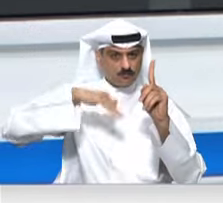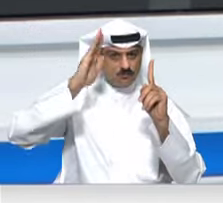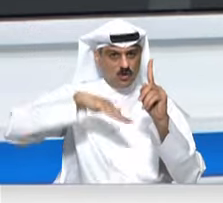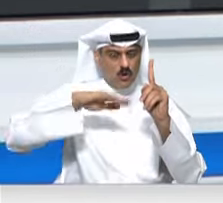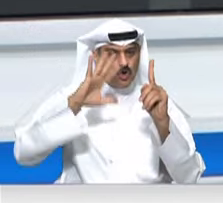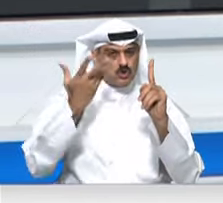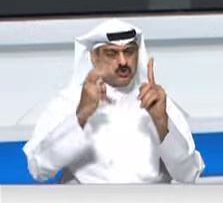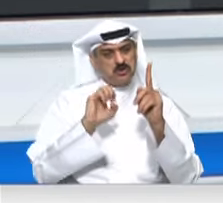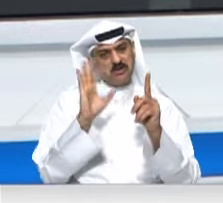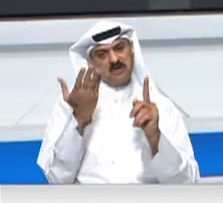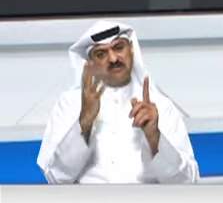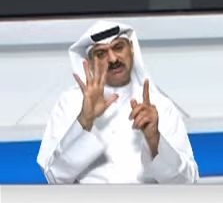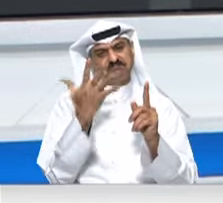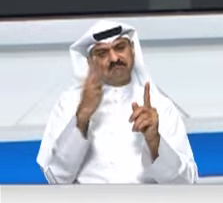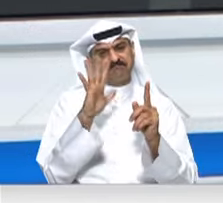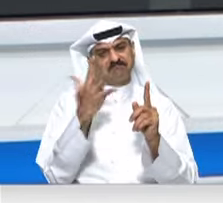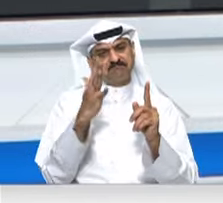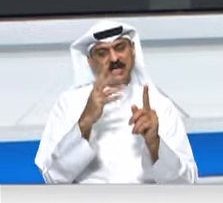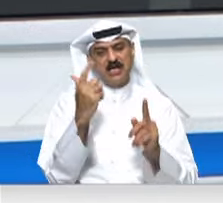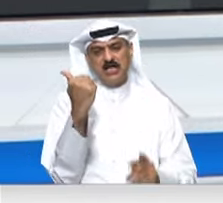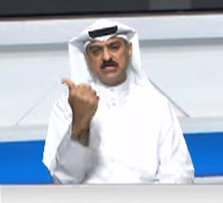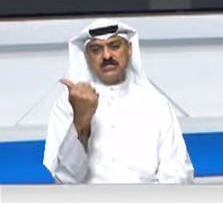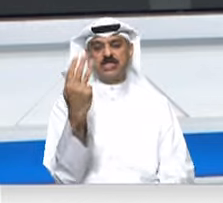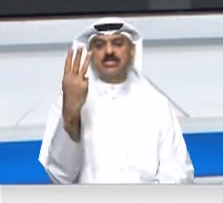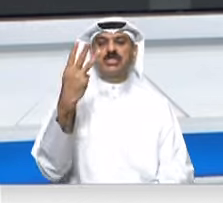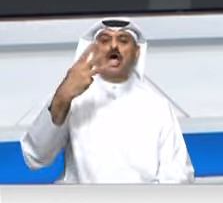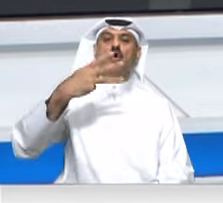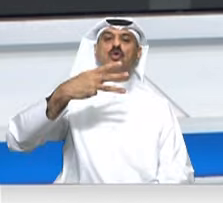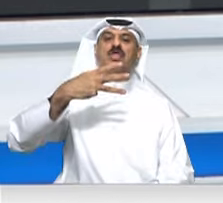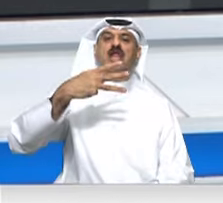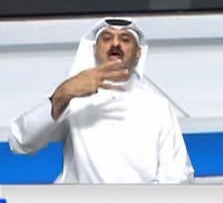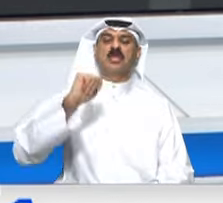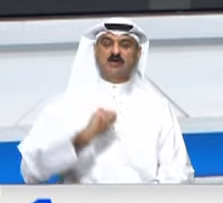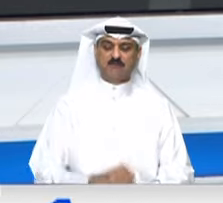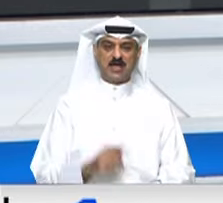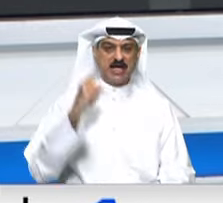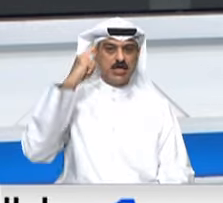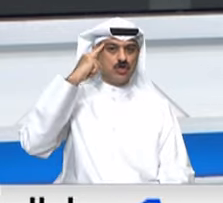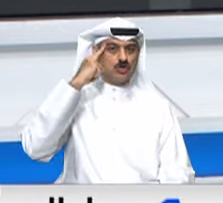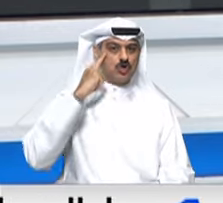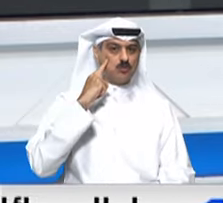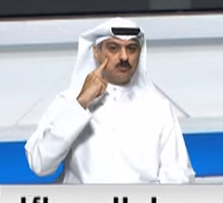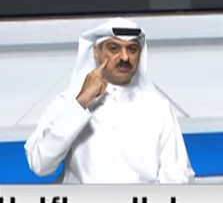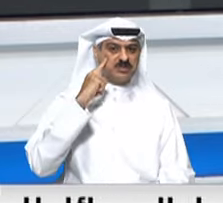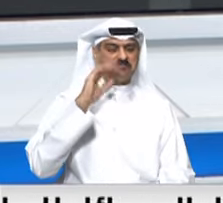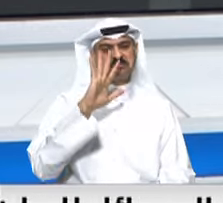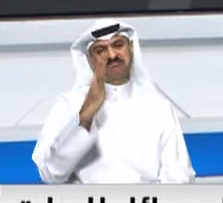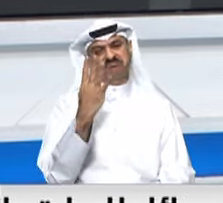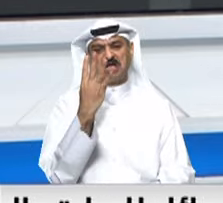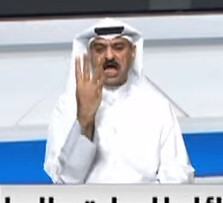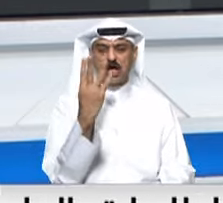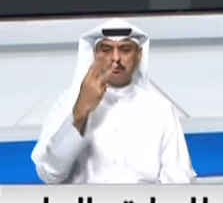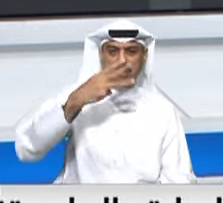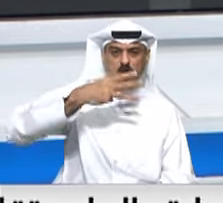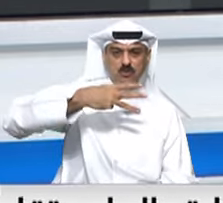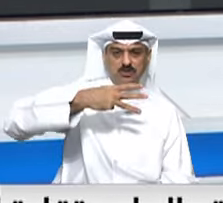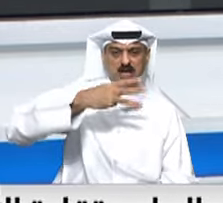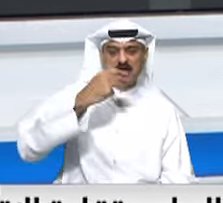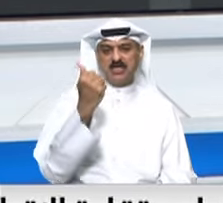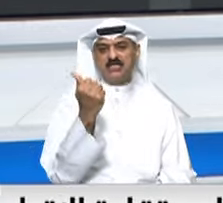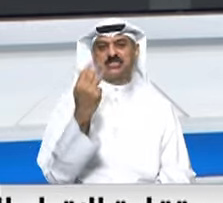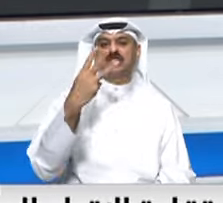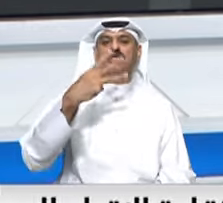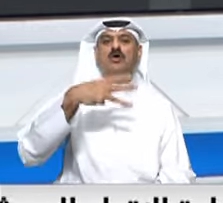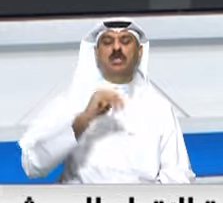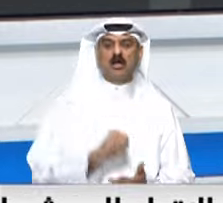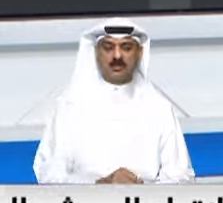ايضا وتصل الصغرى في بعض المناطق الى 36 درجه مئويه خاصه في يوم السبت بوجع تتراوح ما بين ال 34 الى ال 36